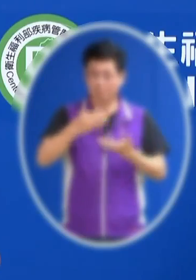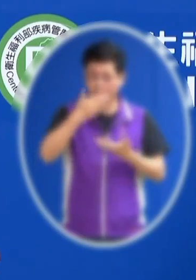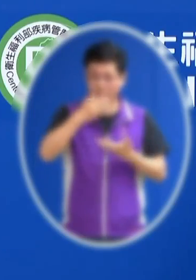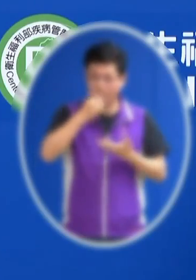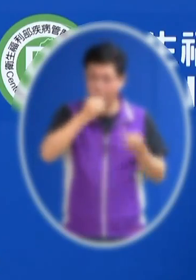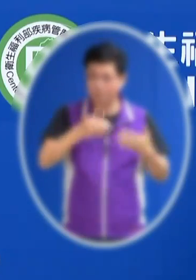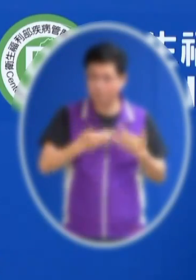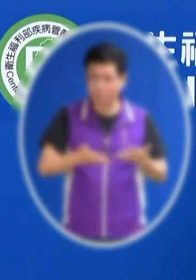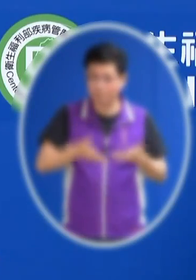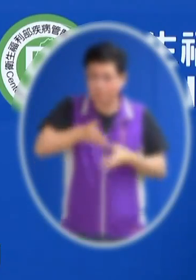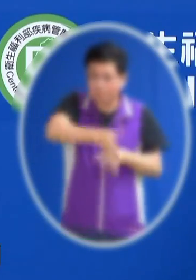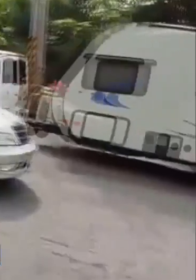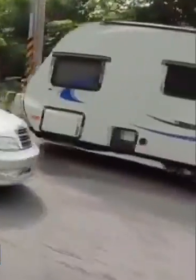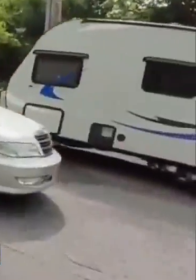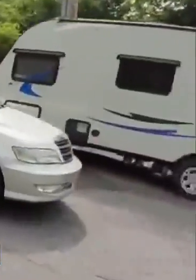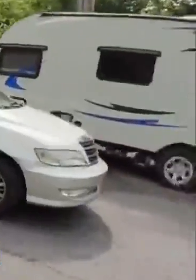吃呢？